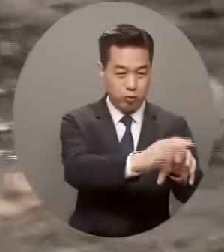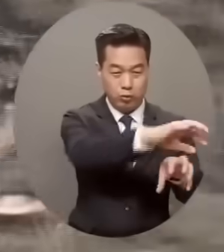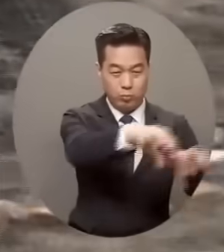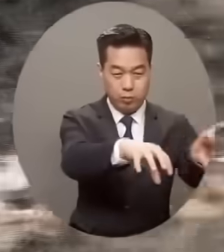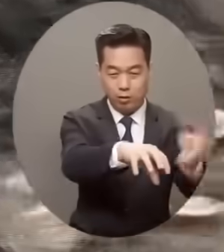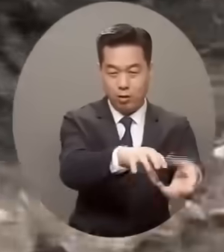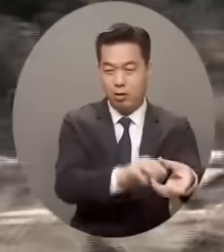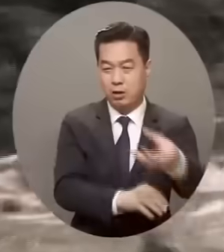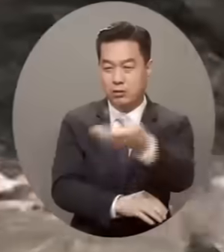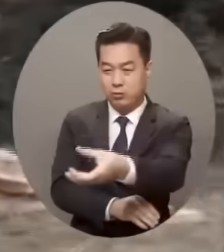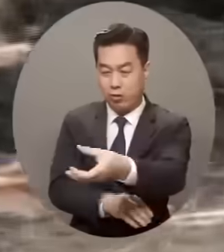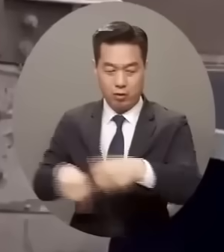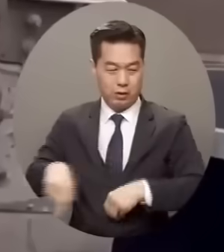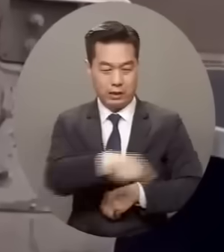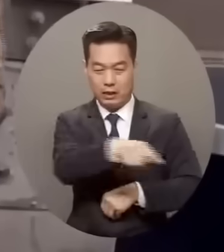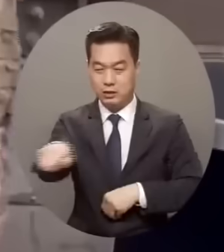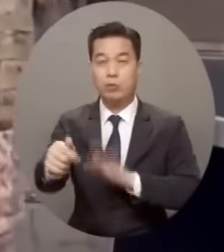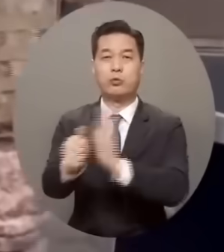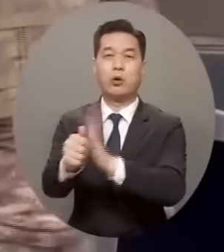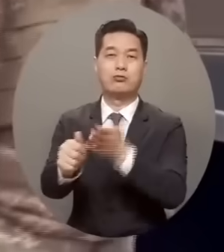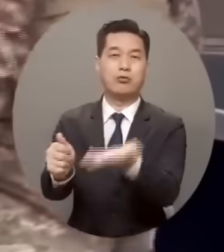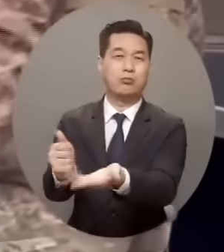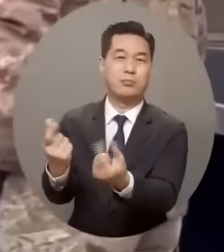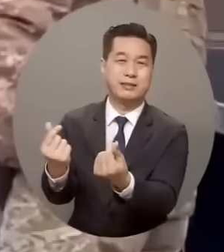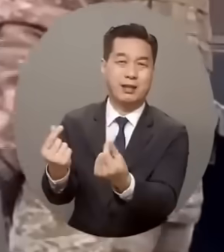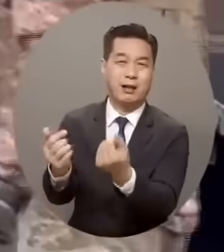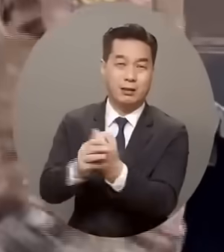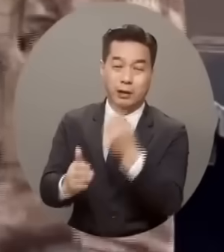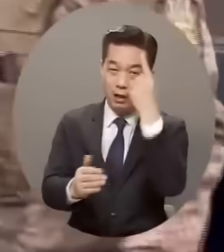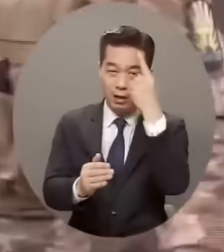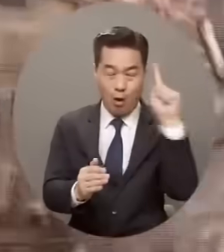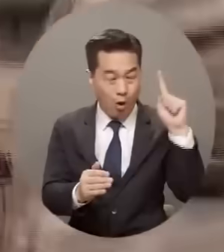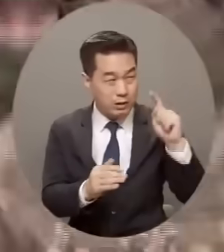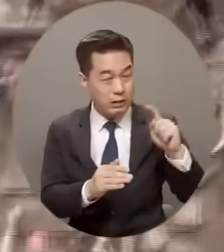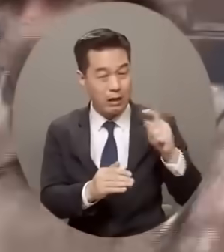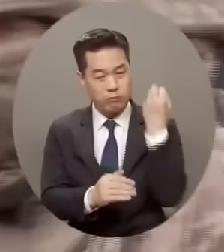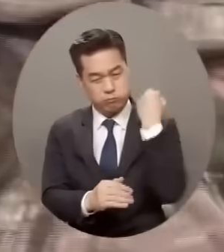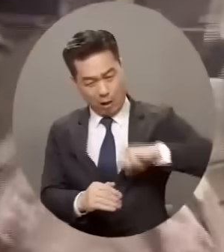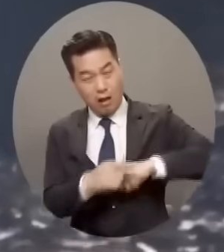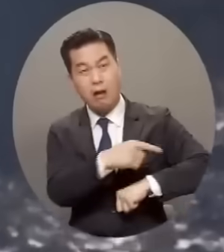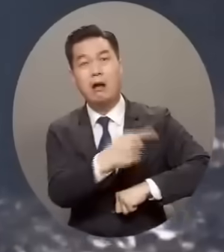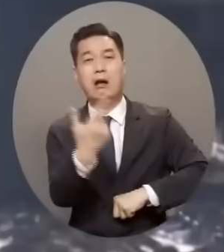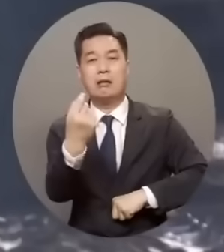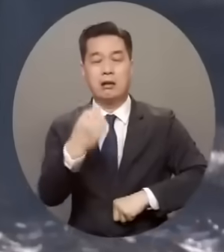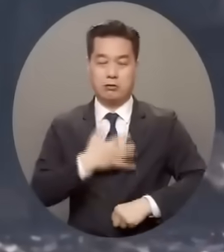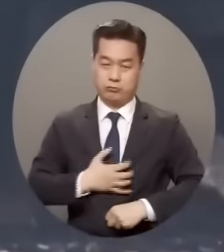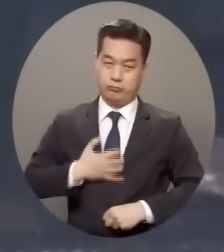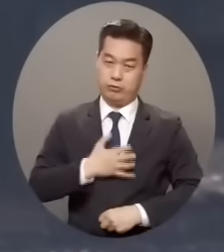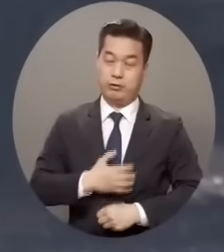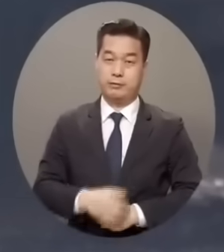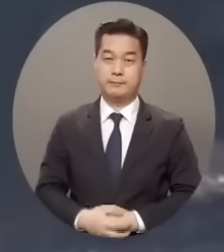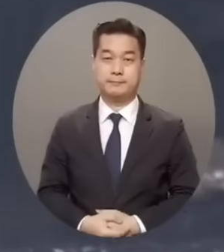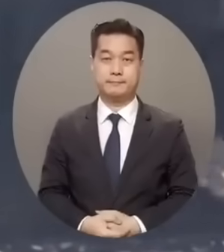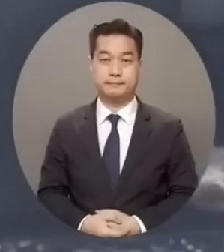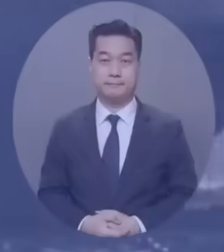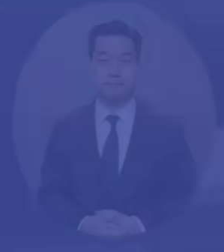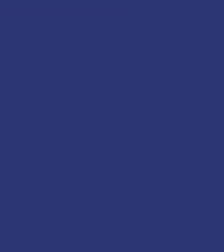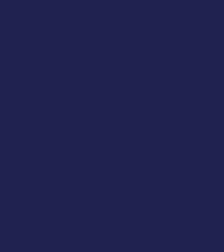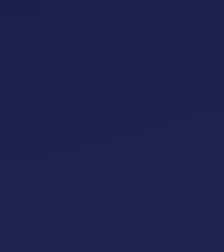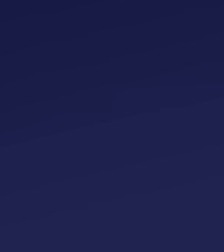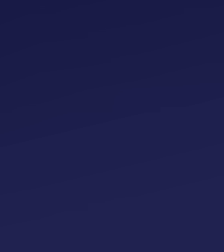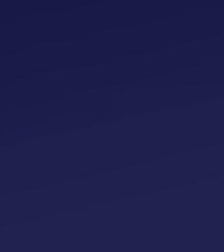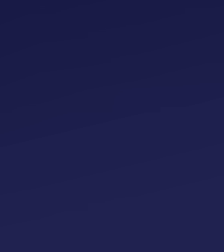간접 지원하는 것이어서 러시아 등 관련국들의 반발이 나올 것으로 보입니다. MBC 뉴스 장희수입니다.